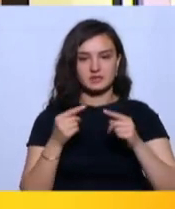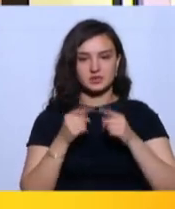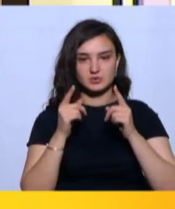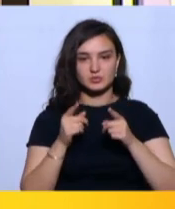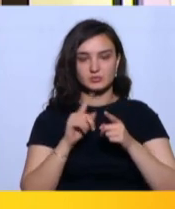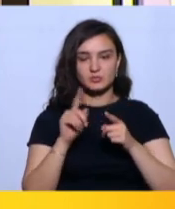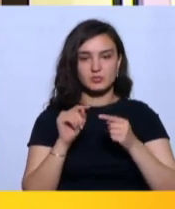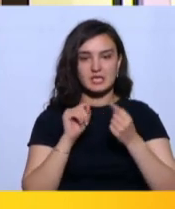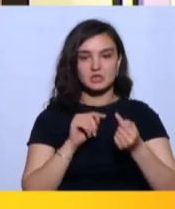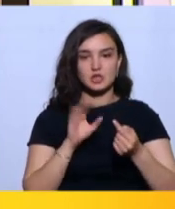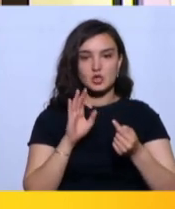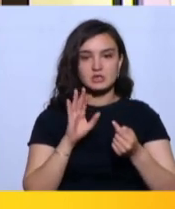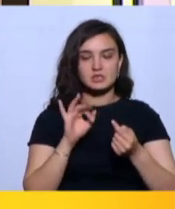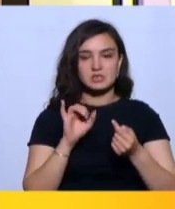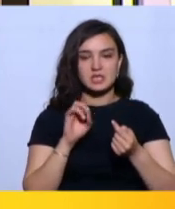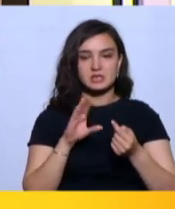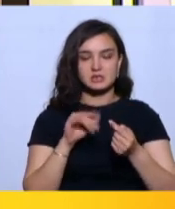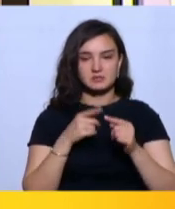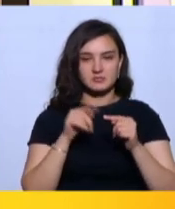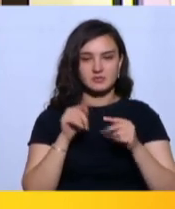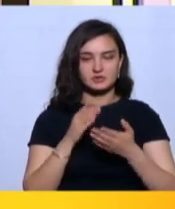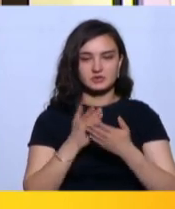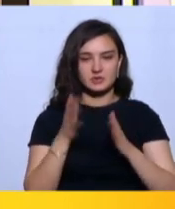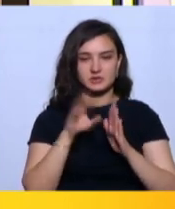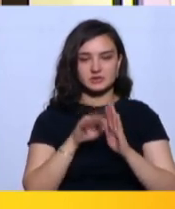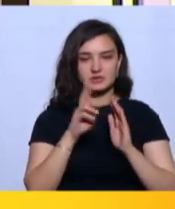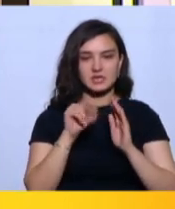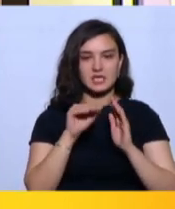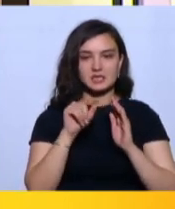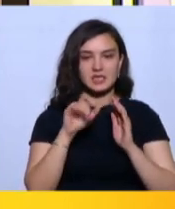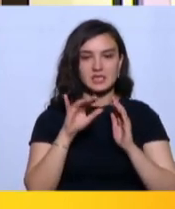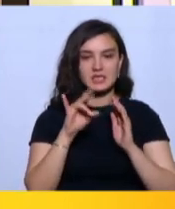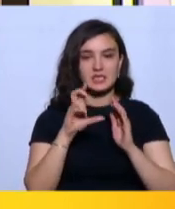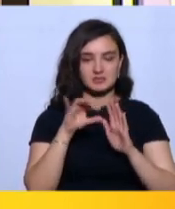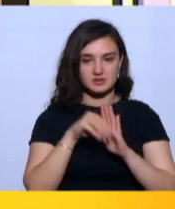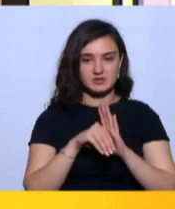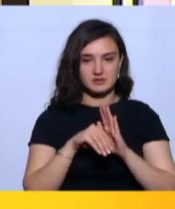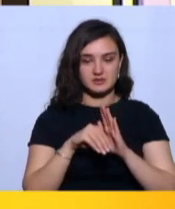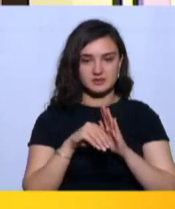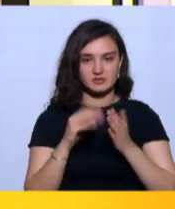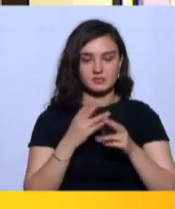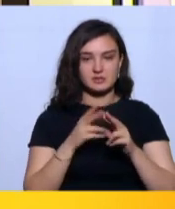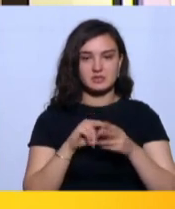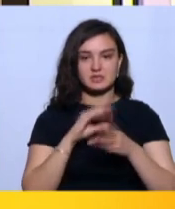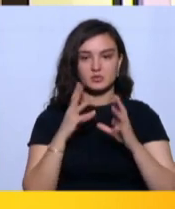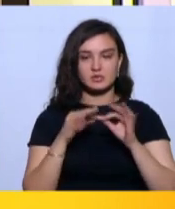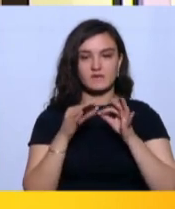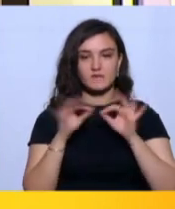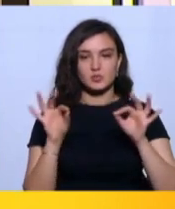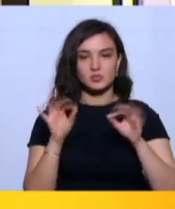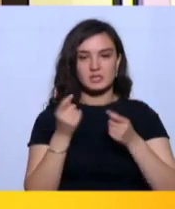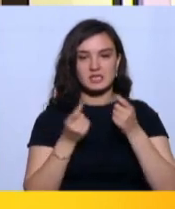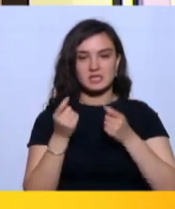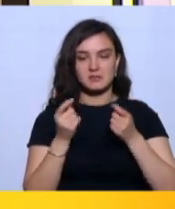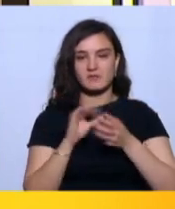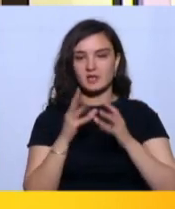დადასტურებული, რომ ანტიოქსიდანტებით, განსაკუთრებით მასში არის კატეხინების მაღალი შემცველობა, რომელიც ზოგადად თავისუფალი